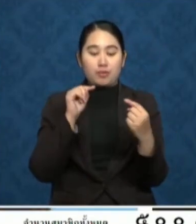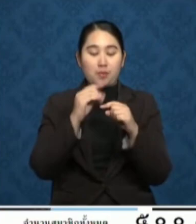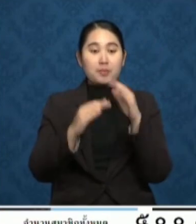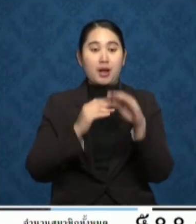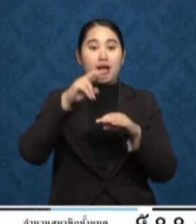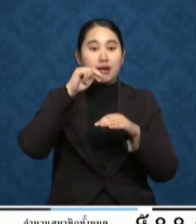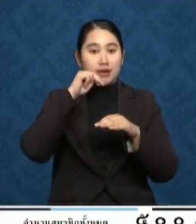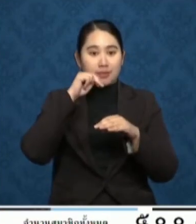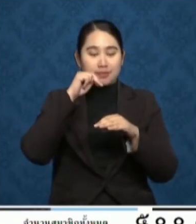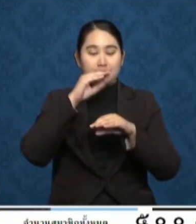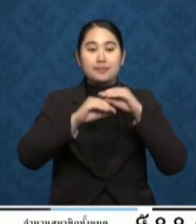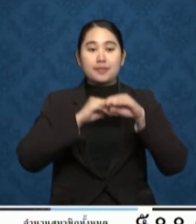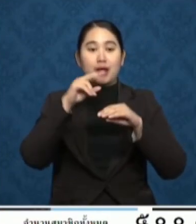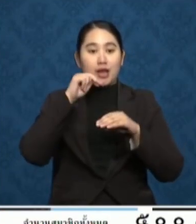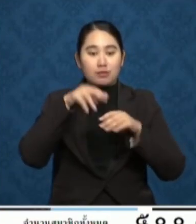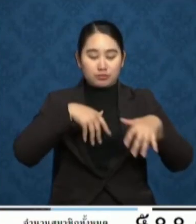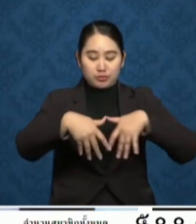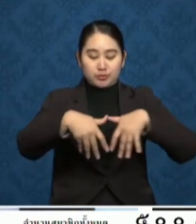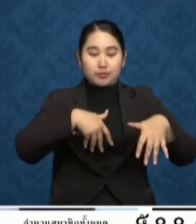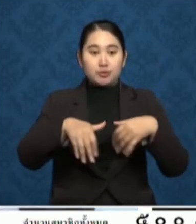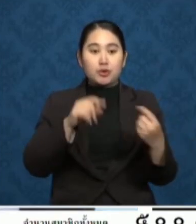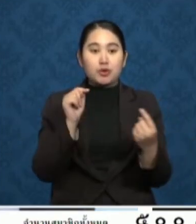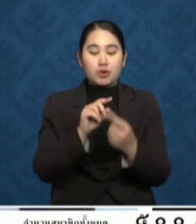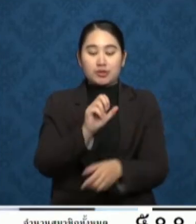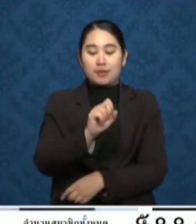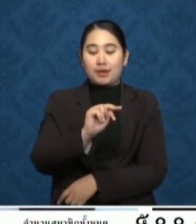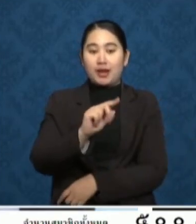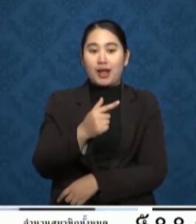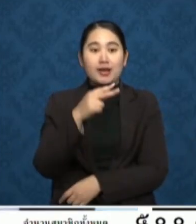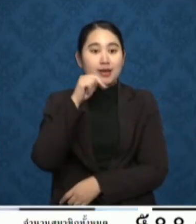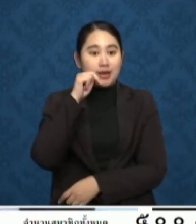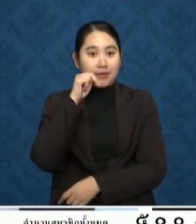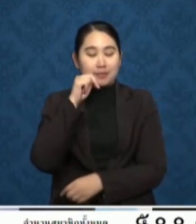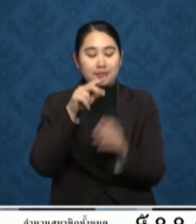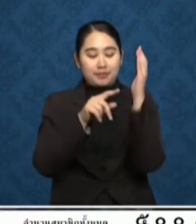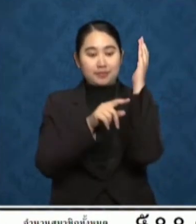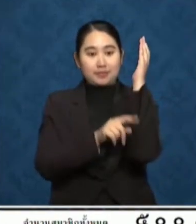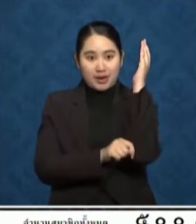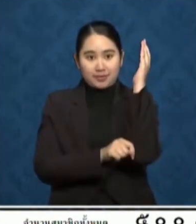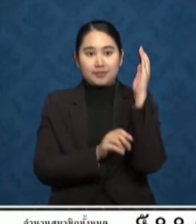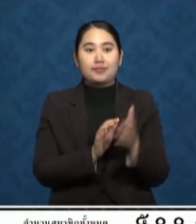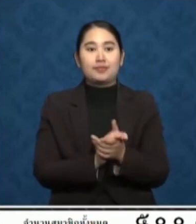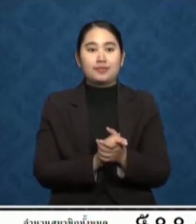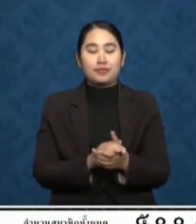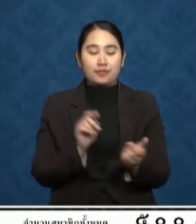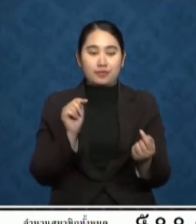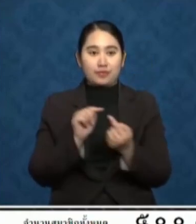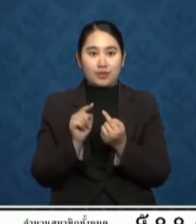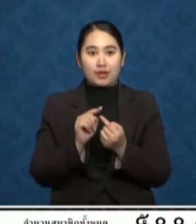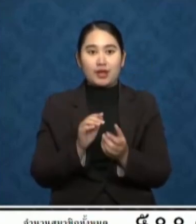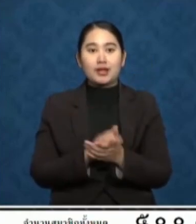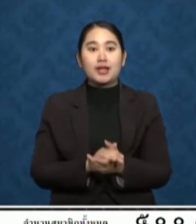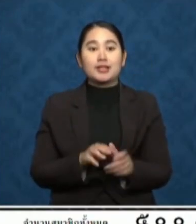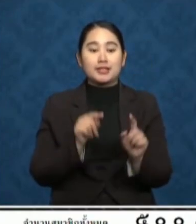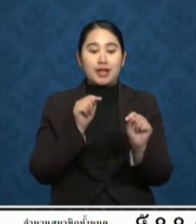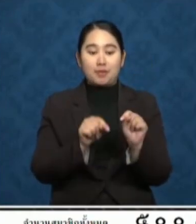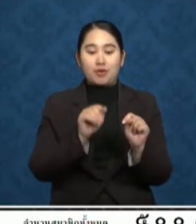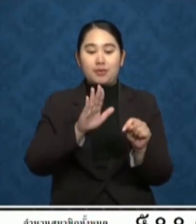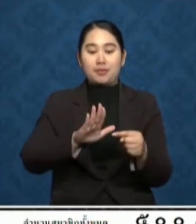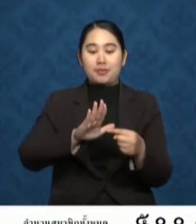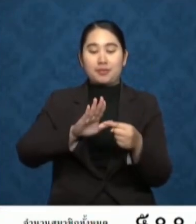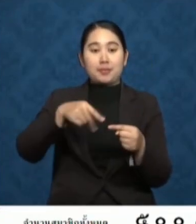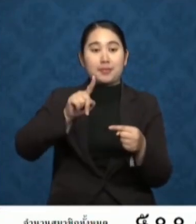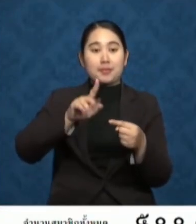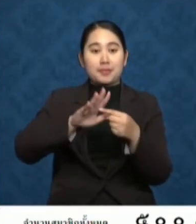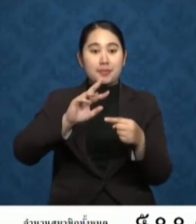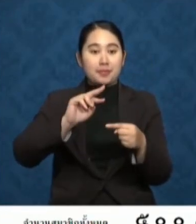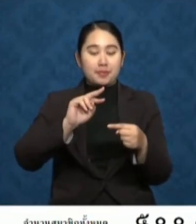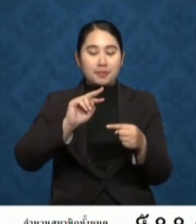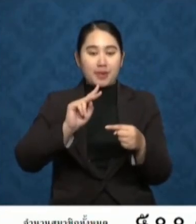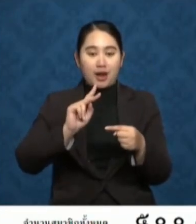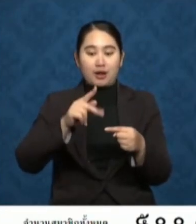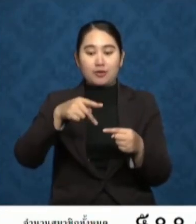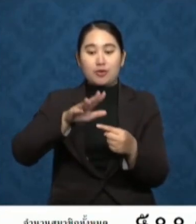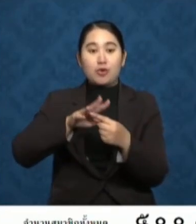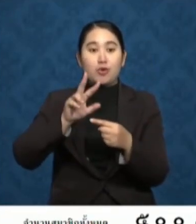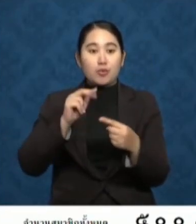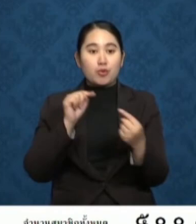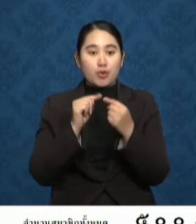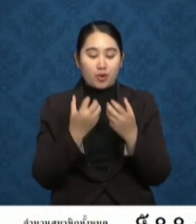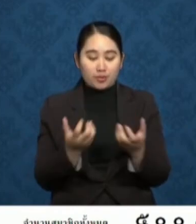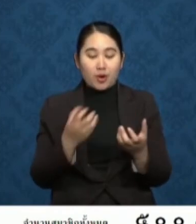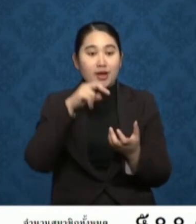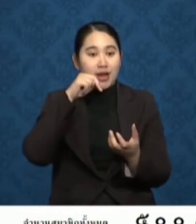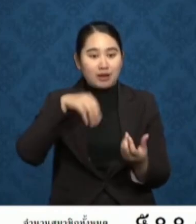ด